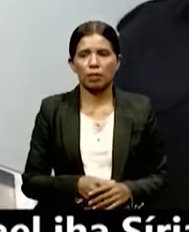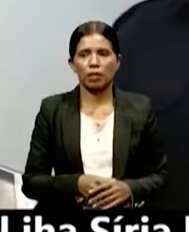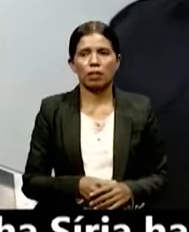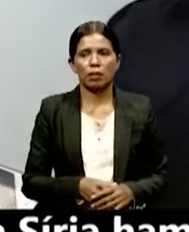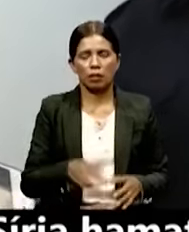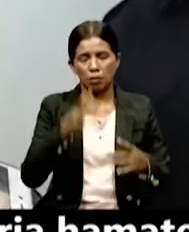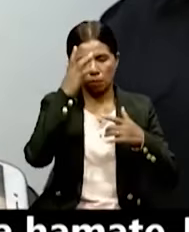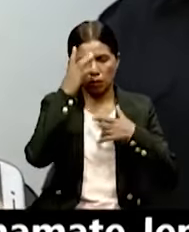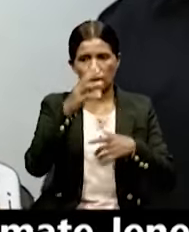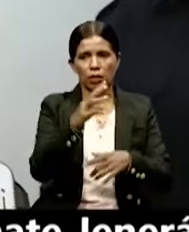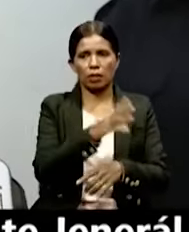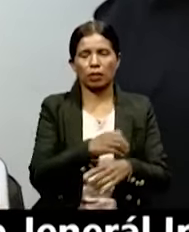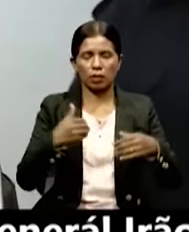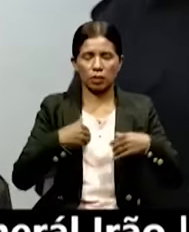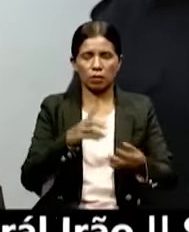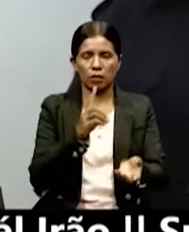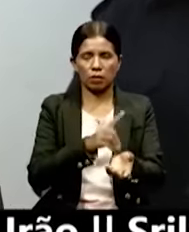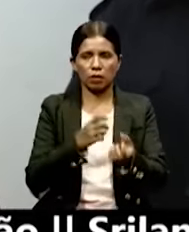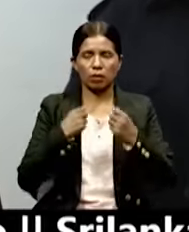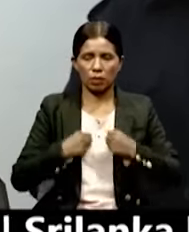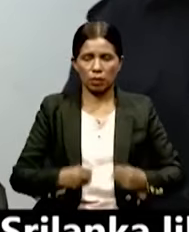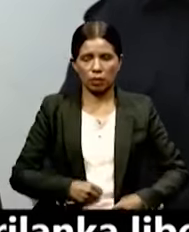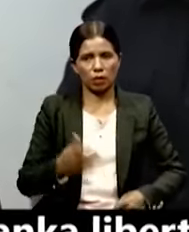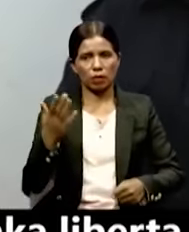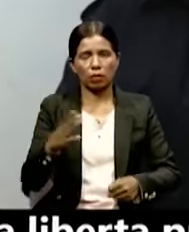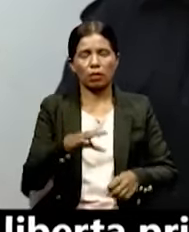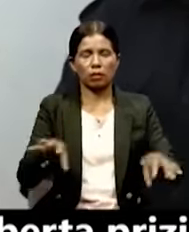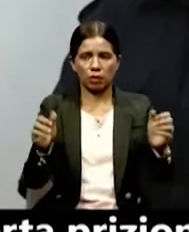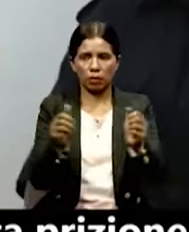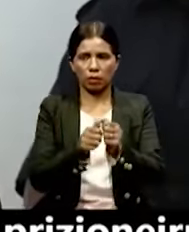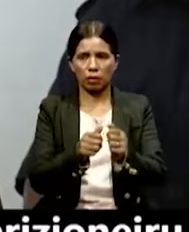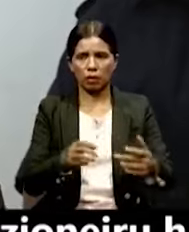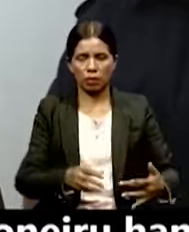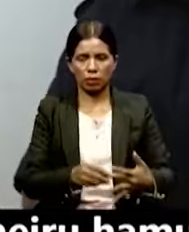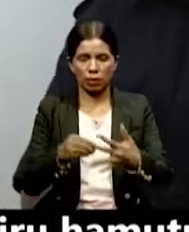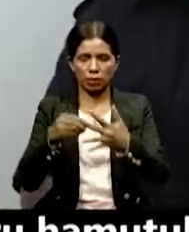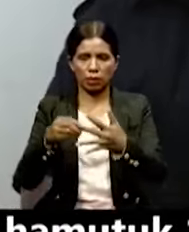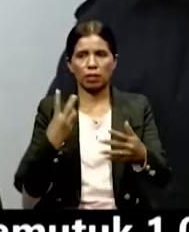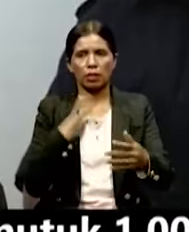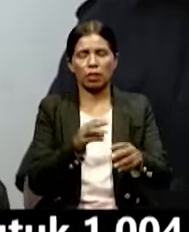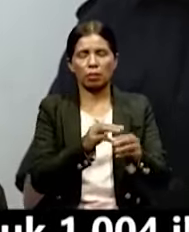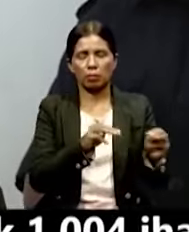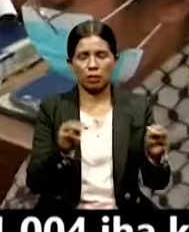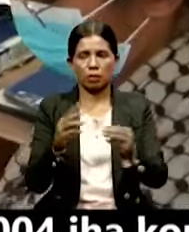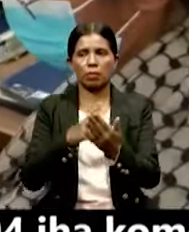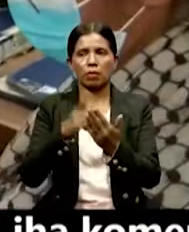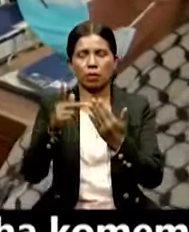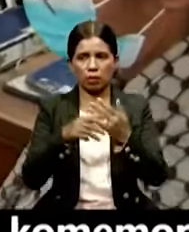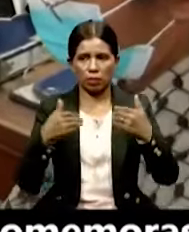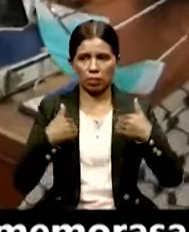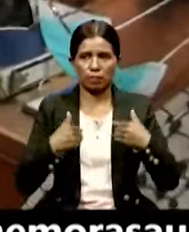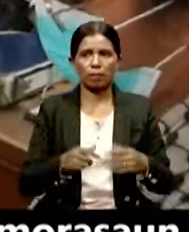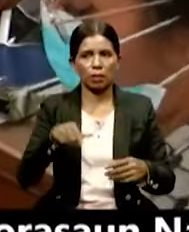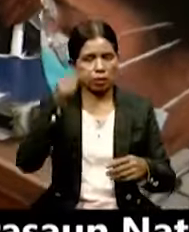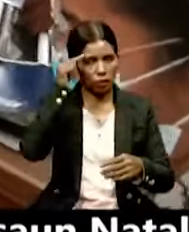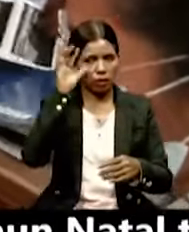moras malaria ne, iha mos pesoal Saudi balu hina ba mak kontrat hela, ita ne spesial ita halo mudah sebab program sememak iya. Hafoin governo